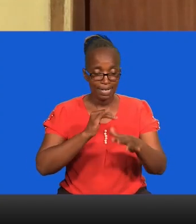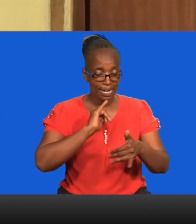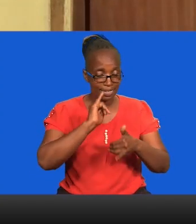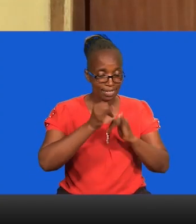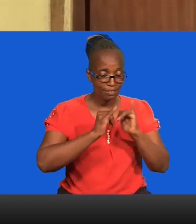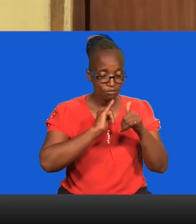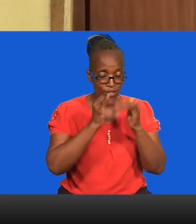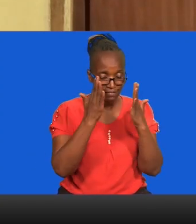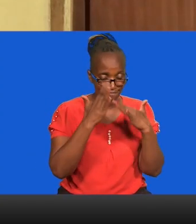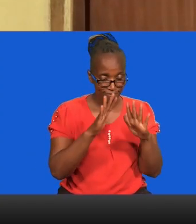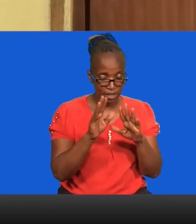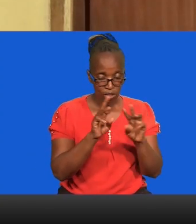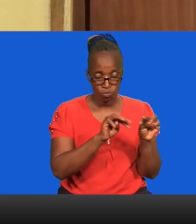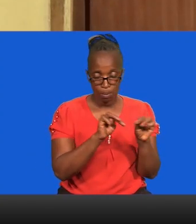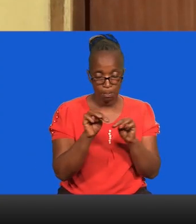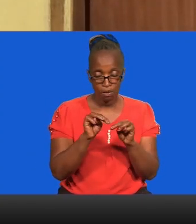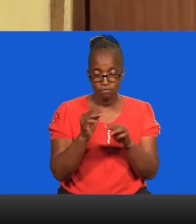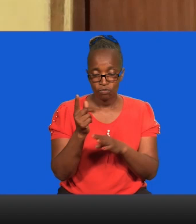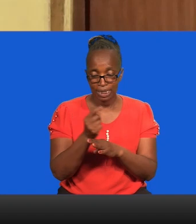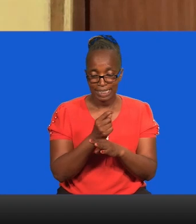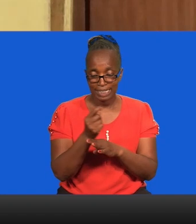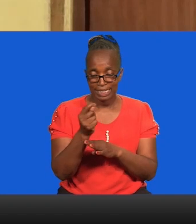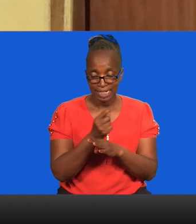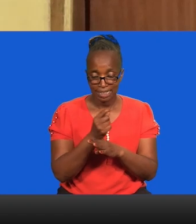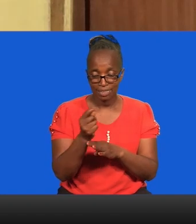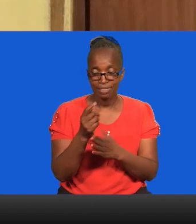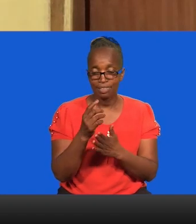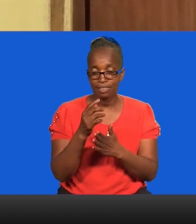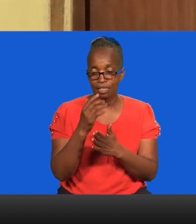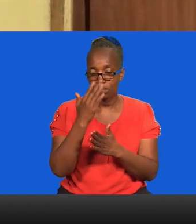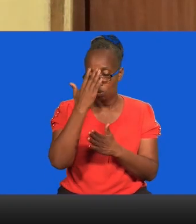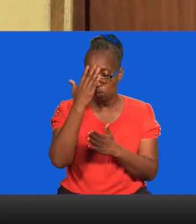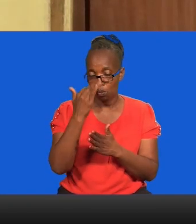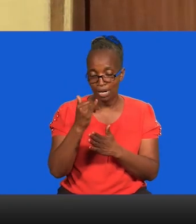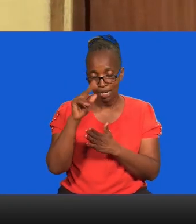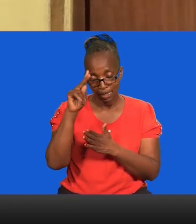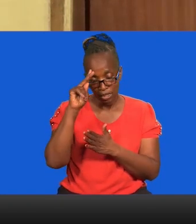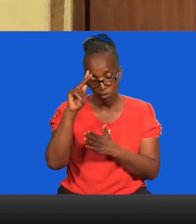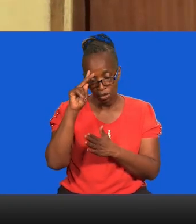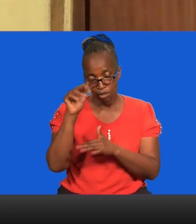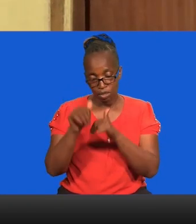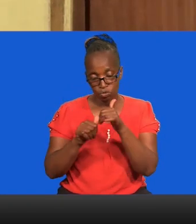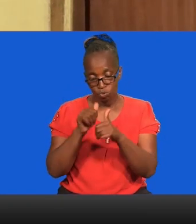we were taken for trainings that was capacity building for us, because the knowledge gap